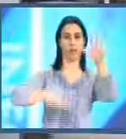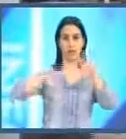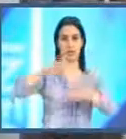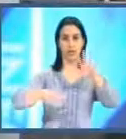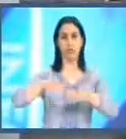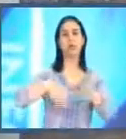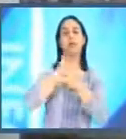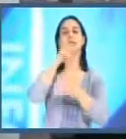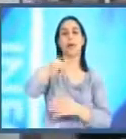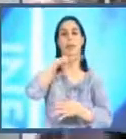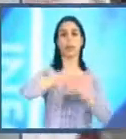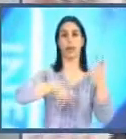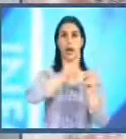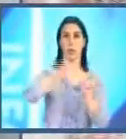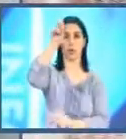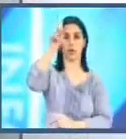catalana.